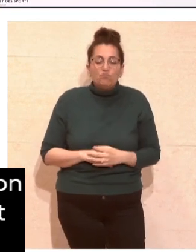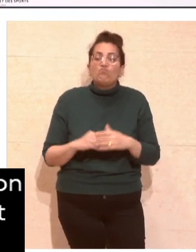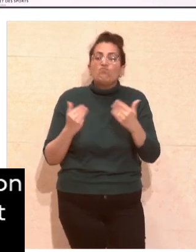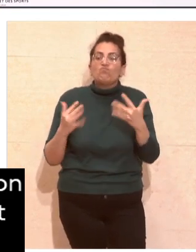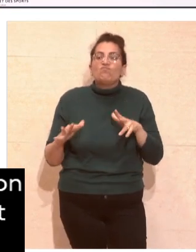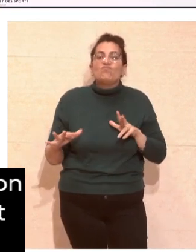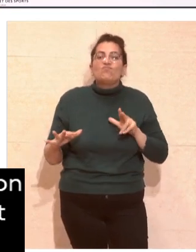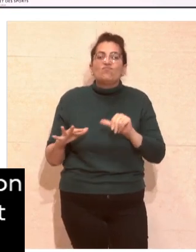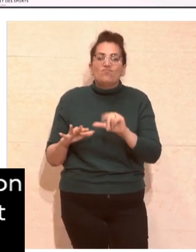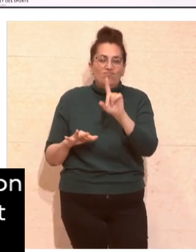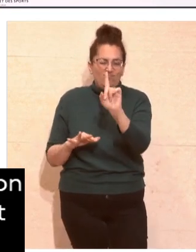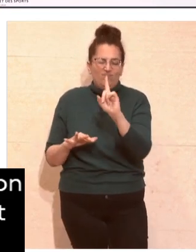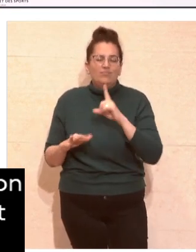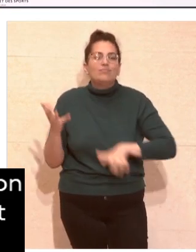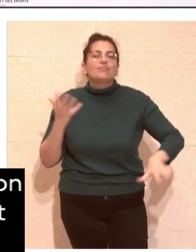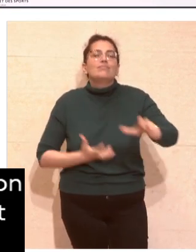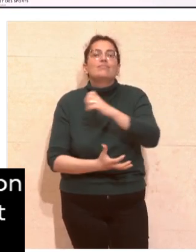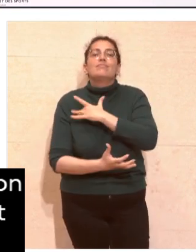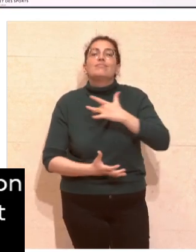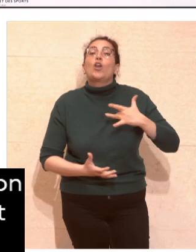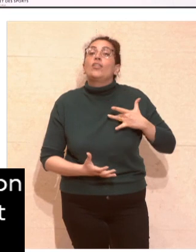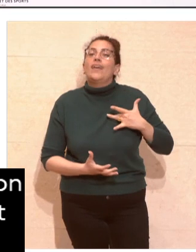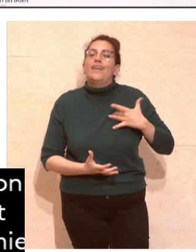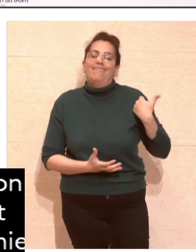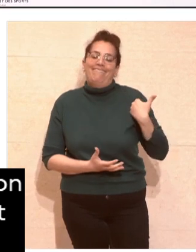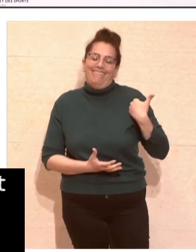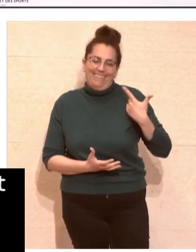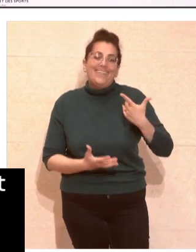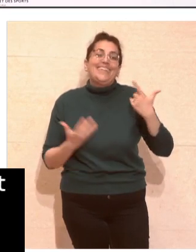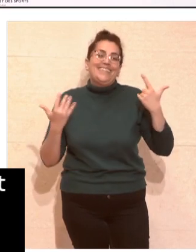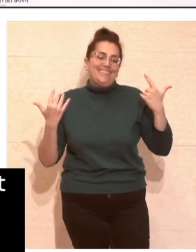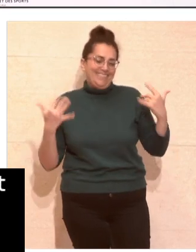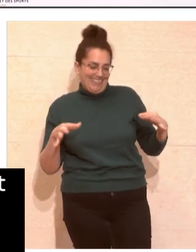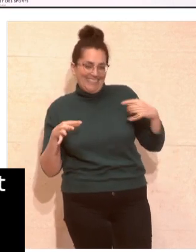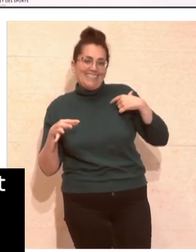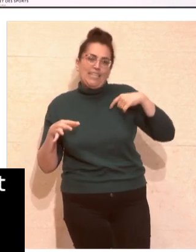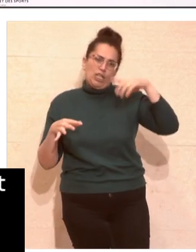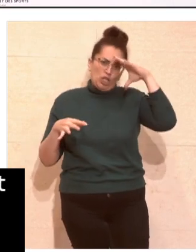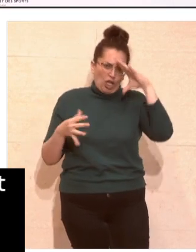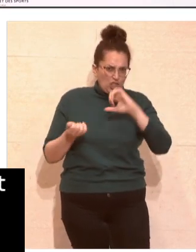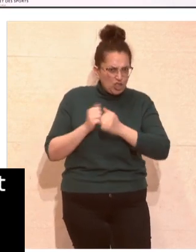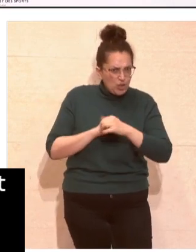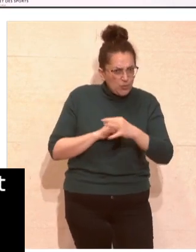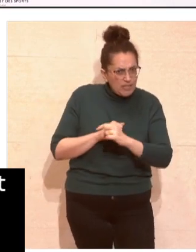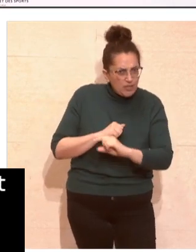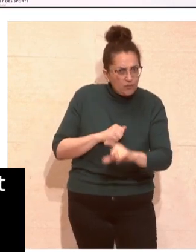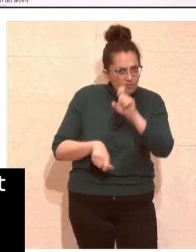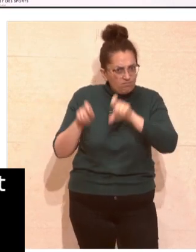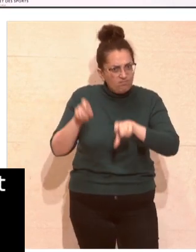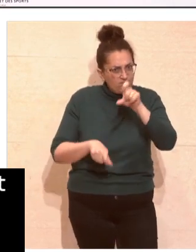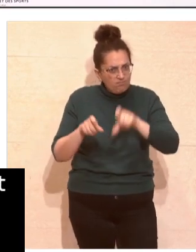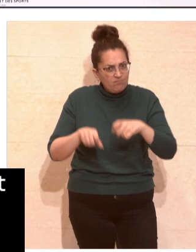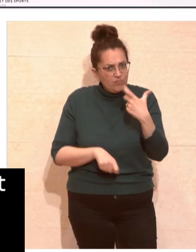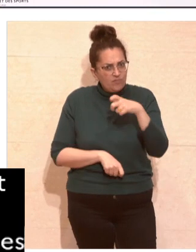étude récente après la pandémie pour voir s'il y avait des changements de sommeil. On a vu 325 adolescents